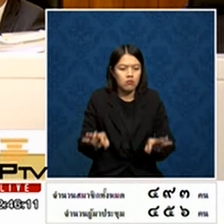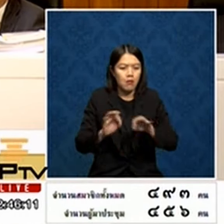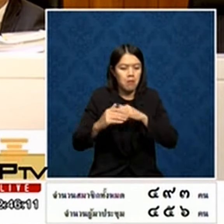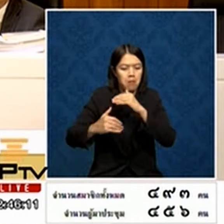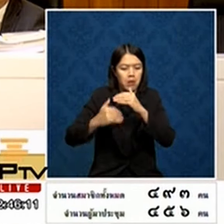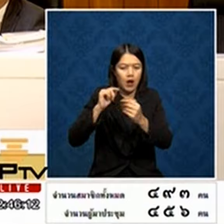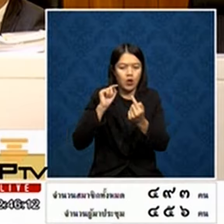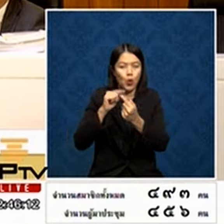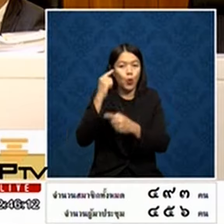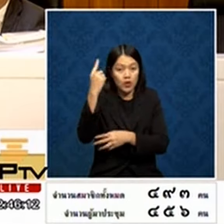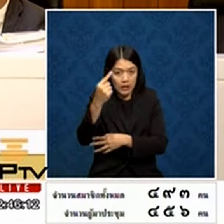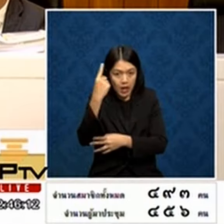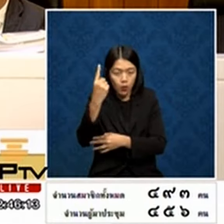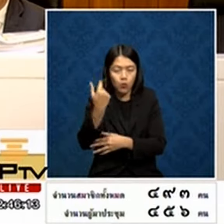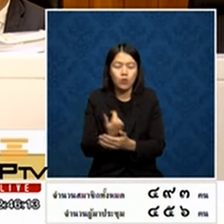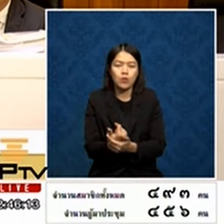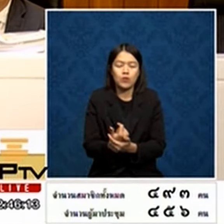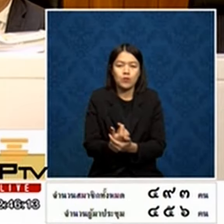รื่องของการท่องเที่ยว